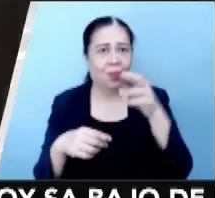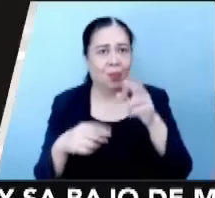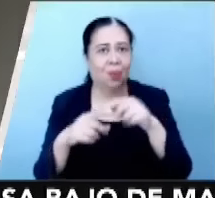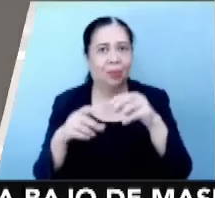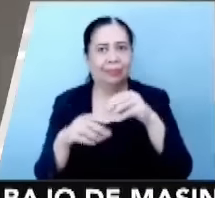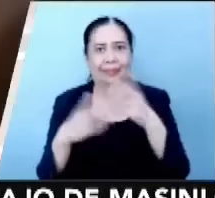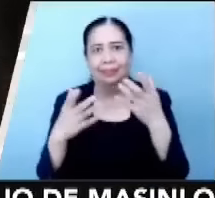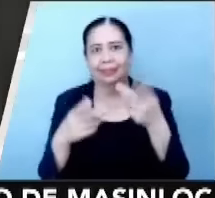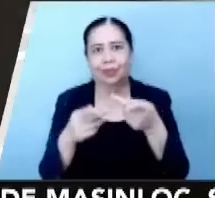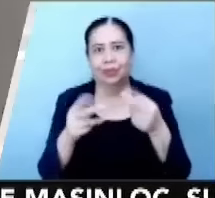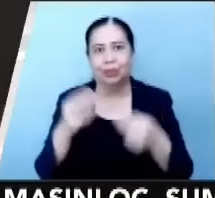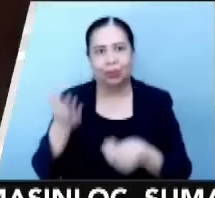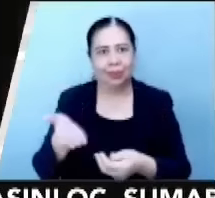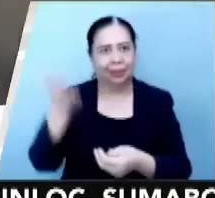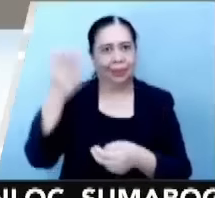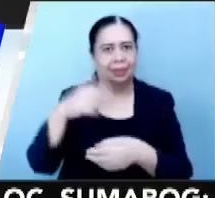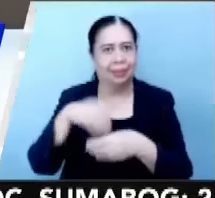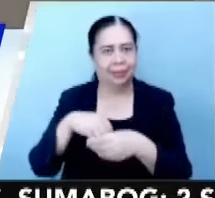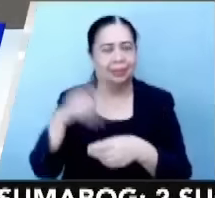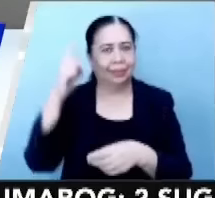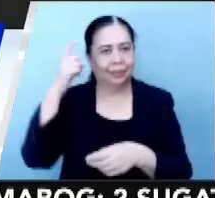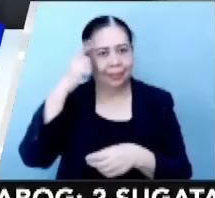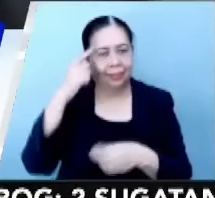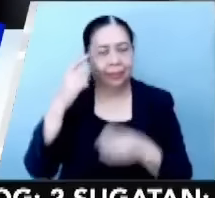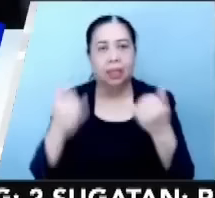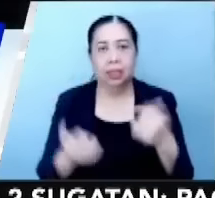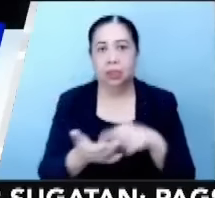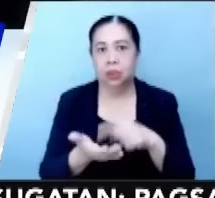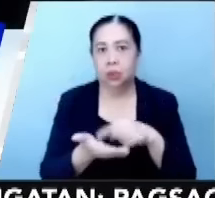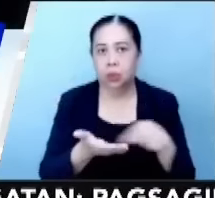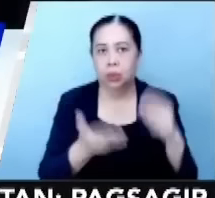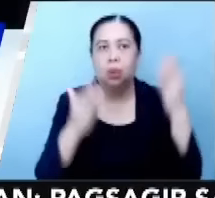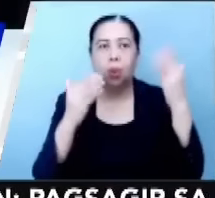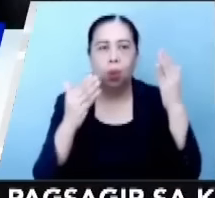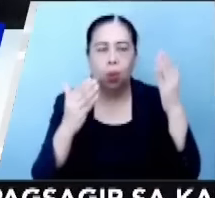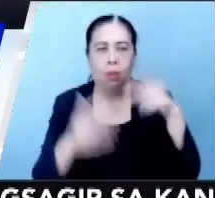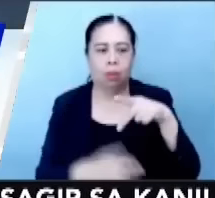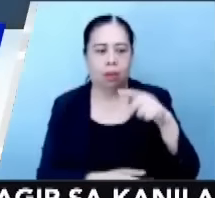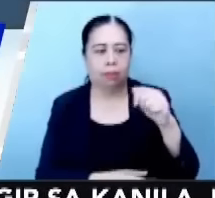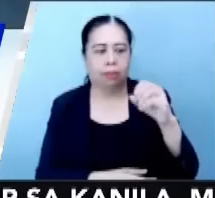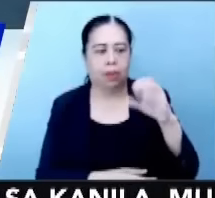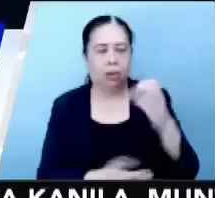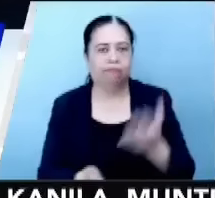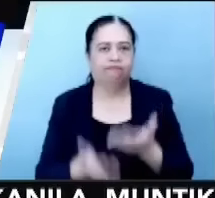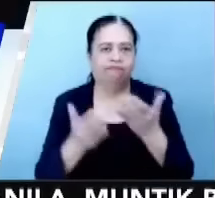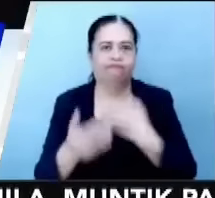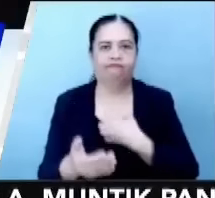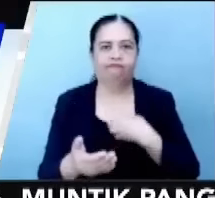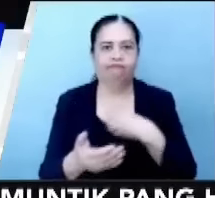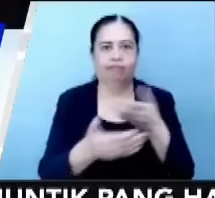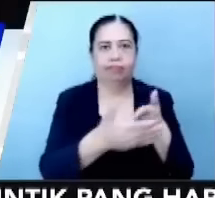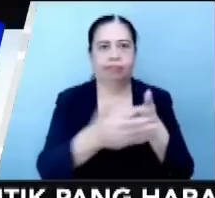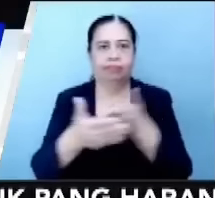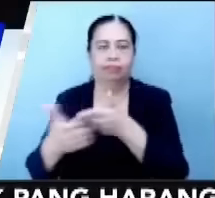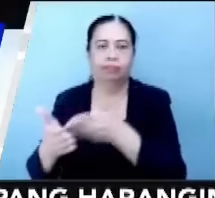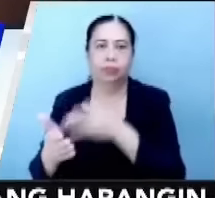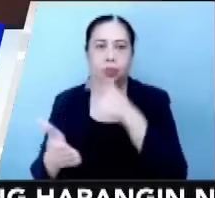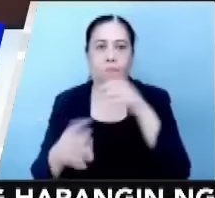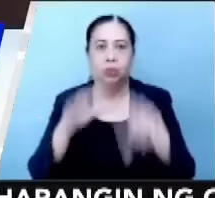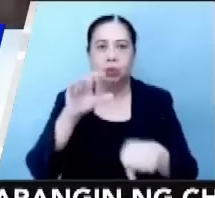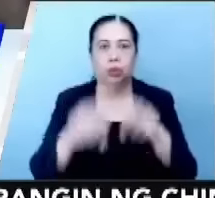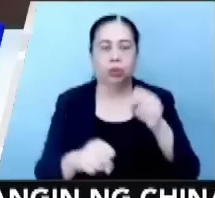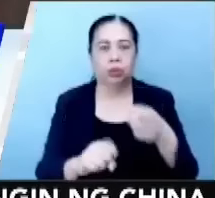gobyerno ngayong linggo inaasahang ihahain ng paok ang unang bugso ng mga reklamo laban sa mga nahuling kidnapper at